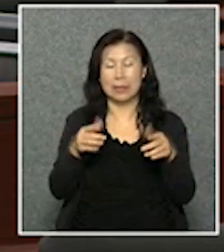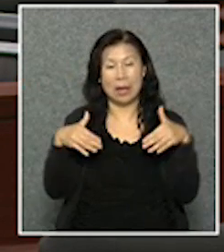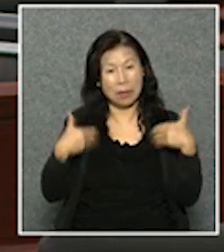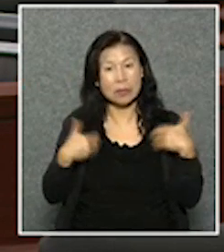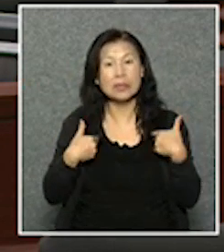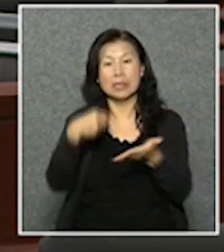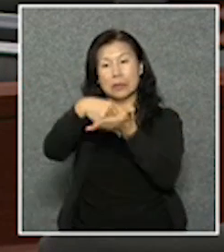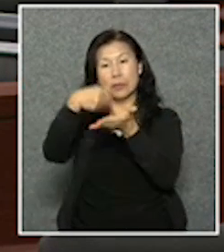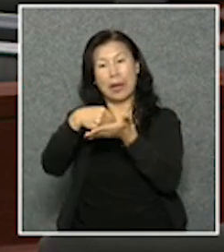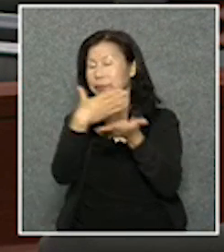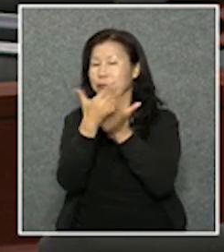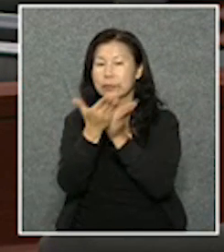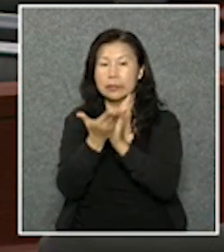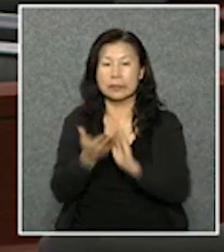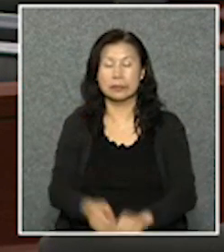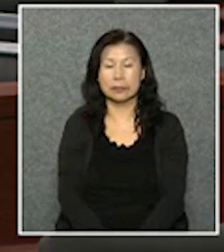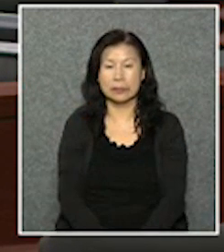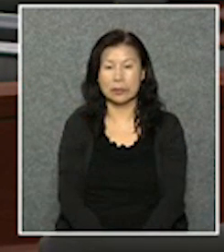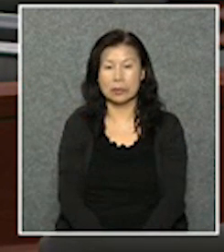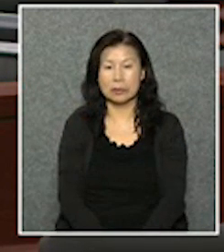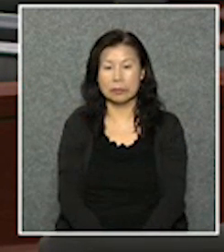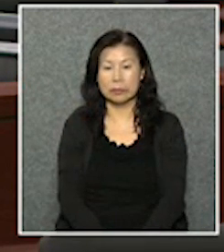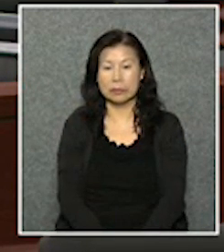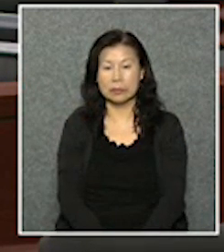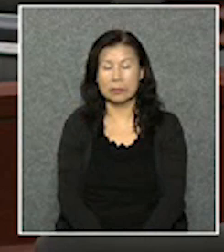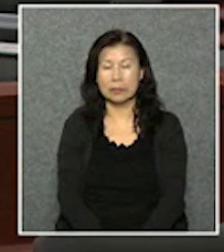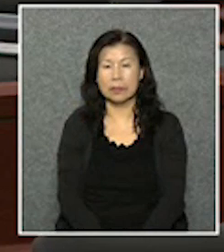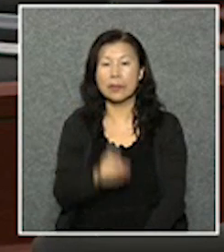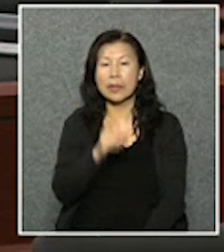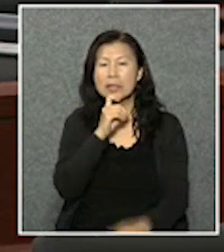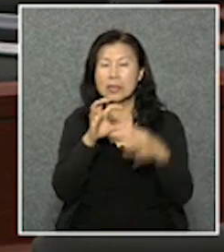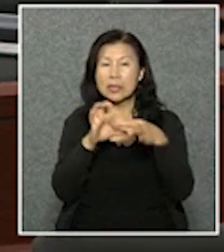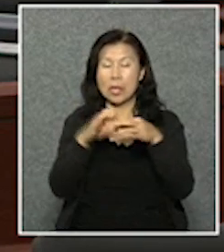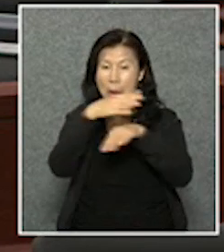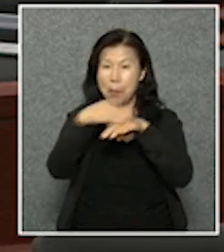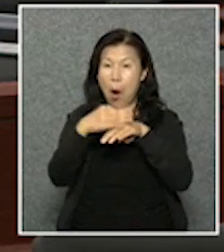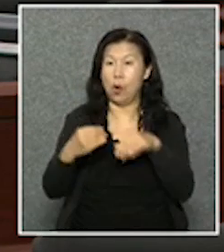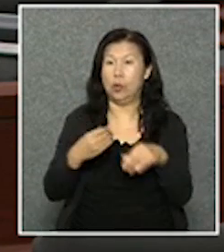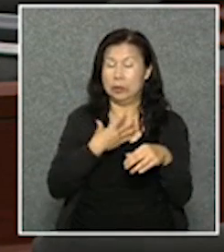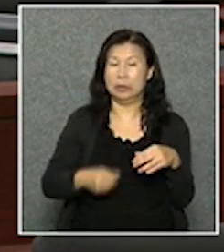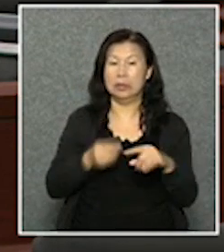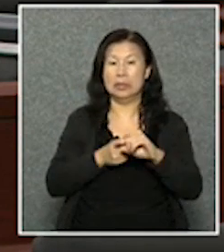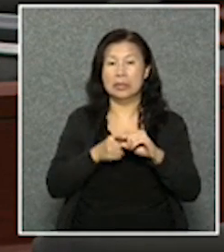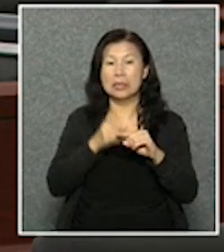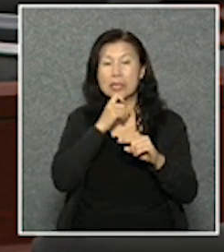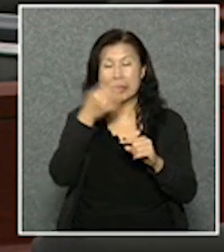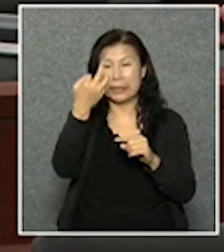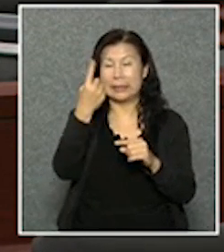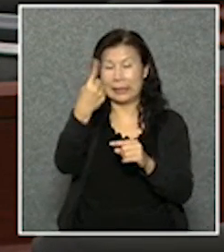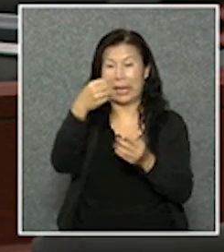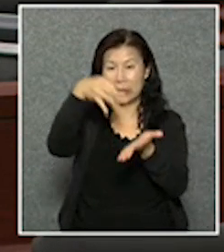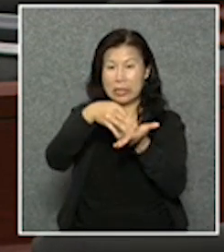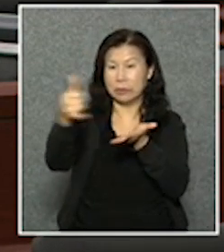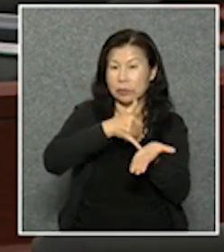嚟玩啊、購物啊咁樣。咁咧就對於有啲毛議員啱又講話，哎呀，我唔係一簽多行咧，